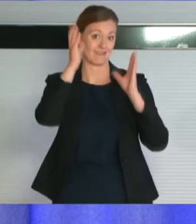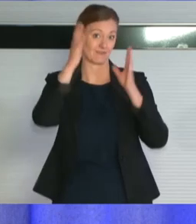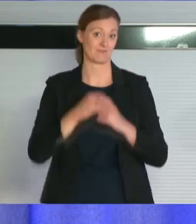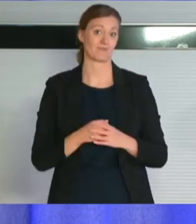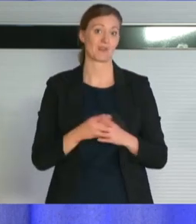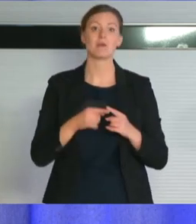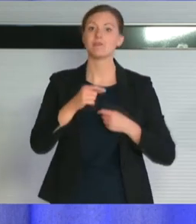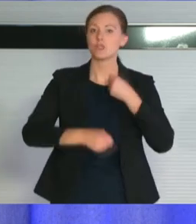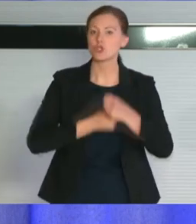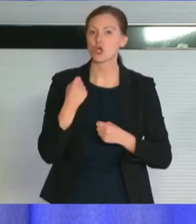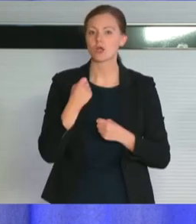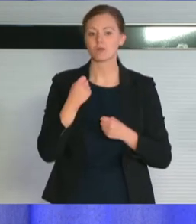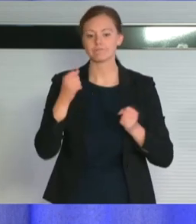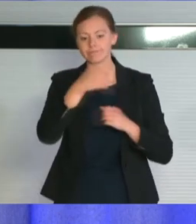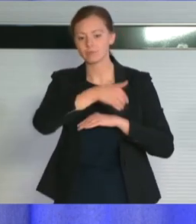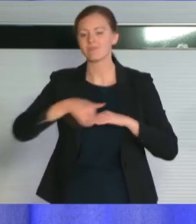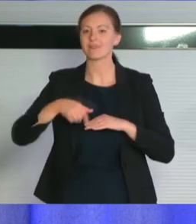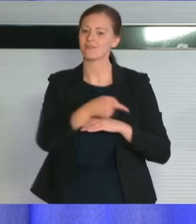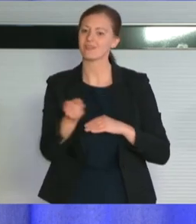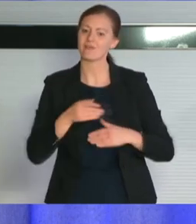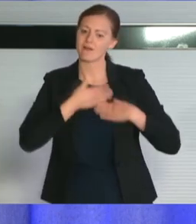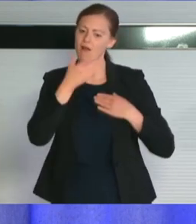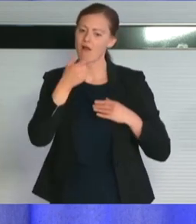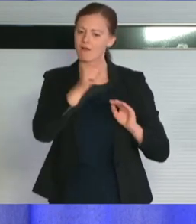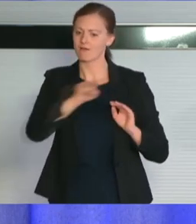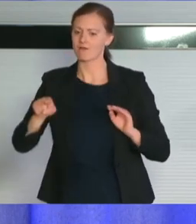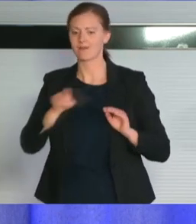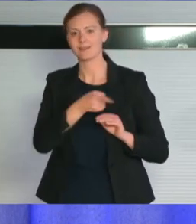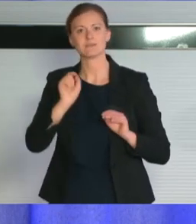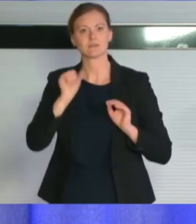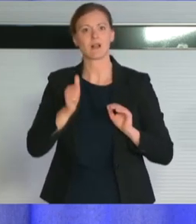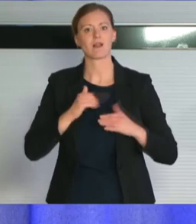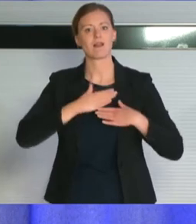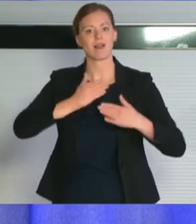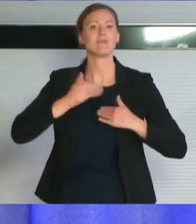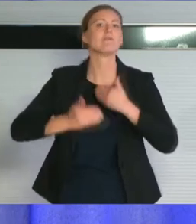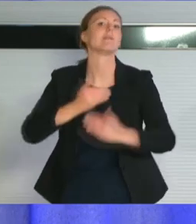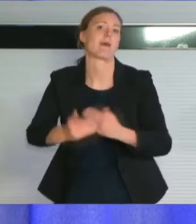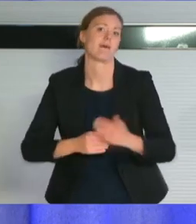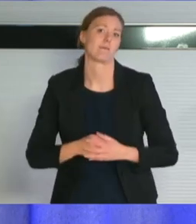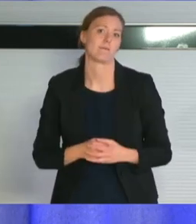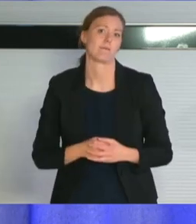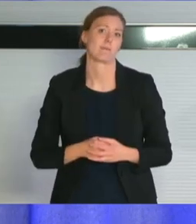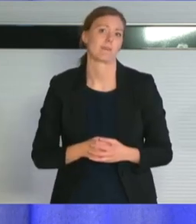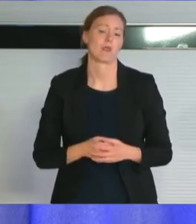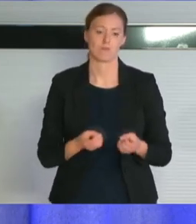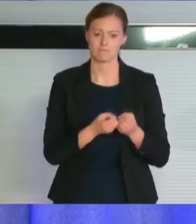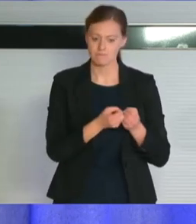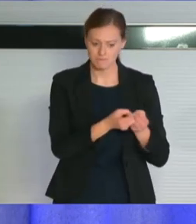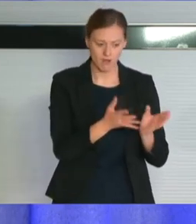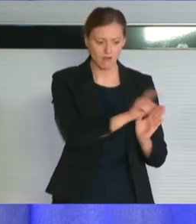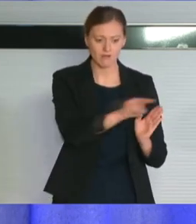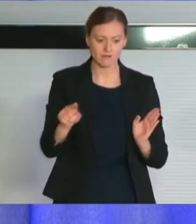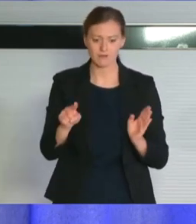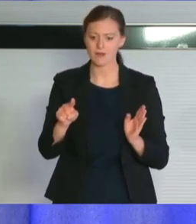dette for alle de vi er glad i, for at de skal kunne beholde livene sine. Og mange har vært flinke til å gjøre det